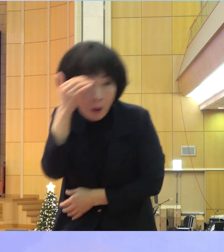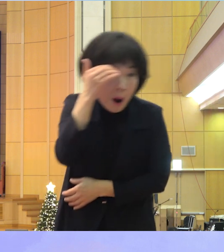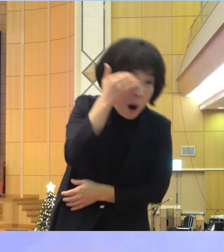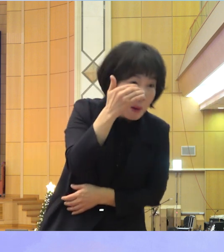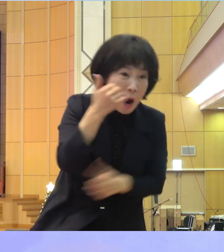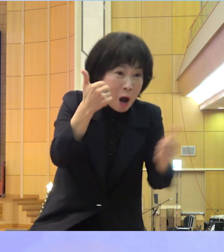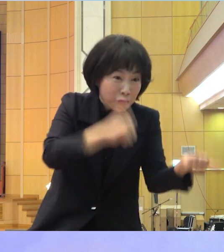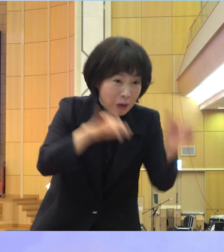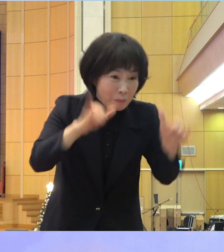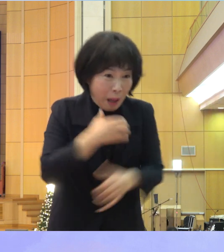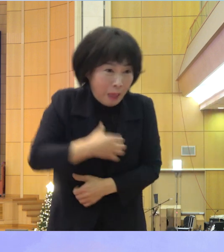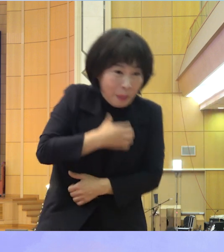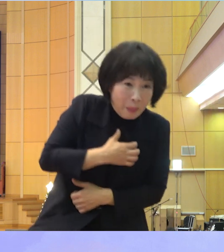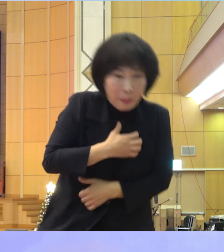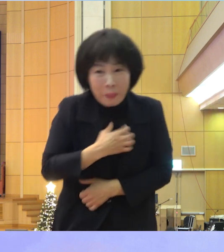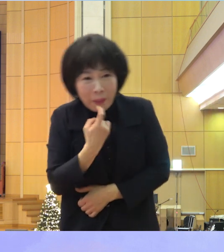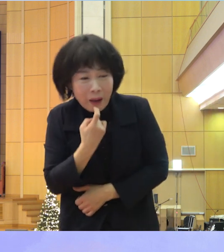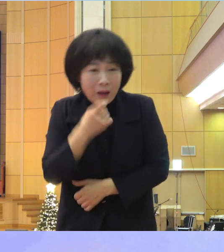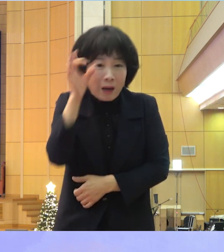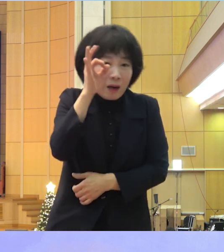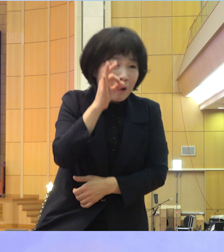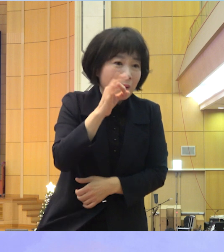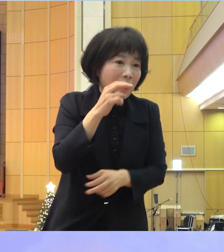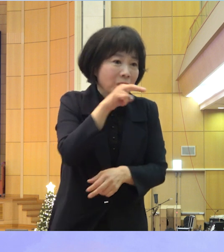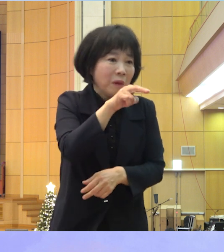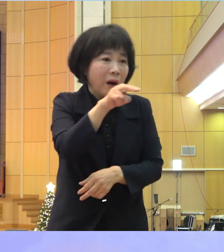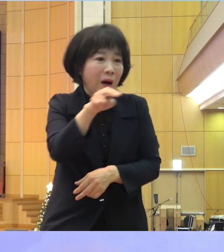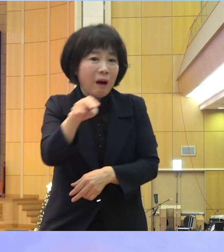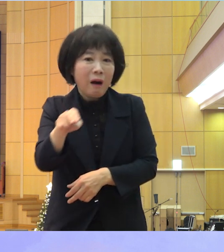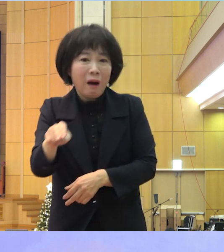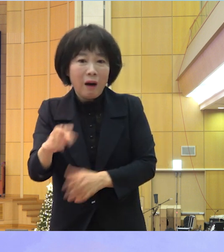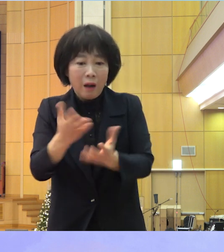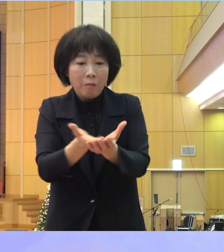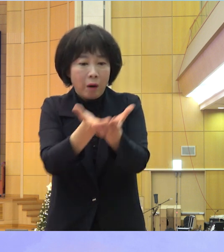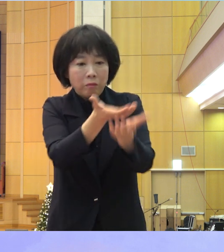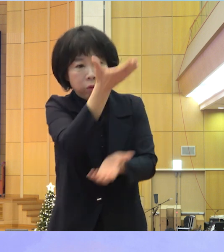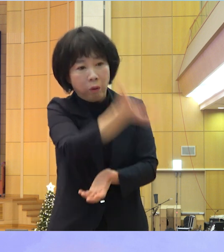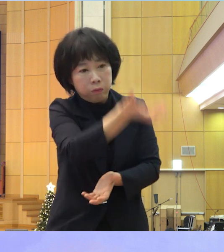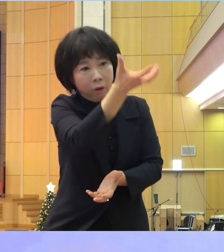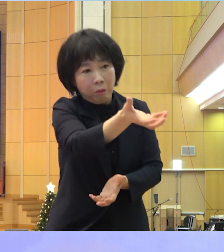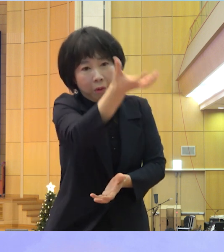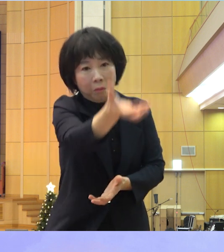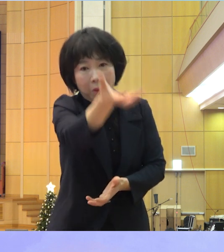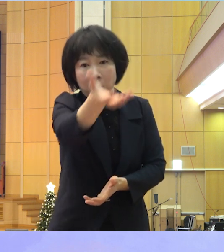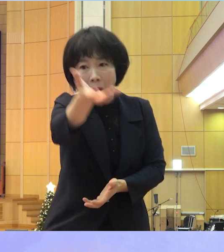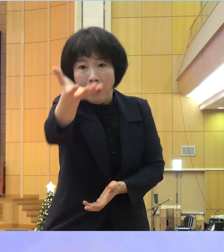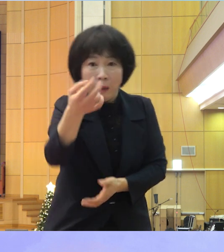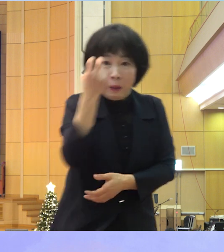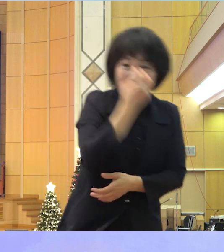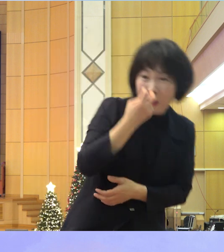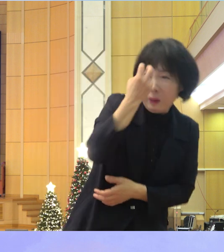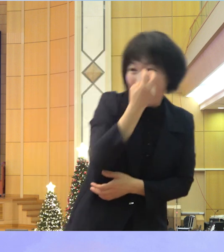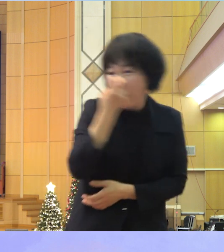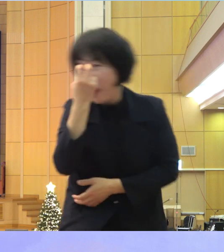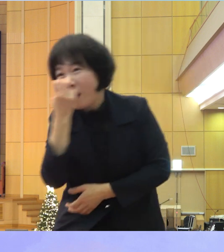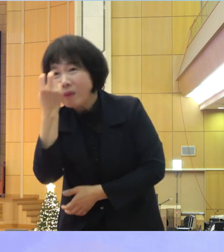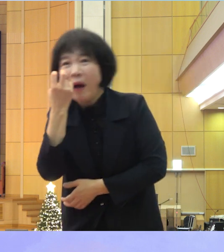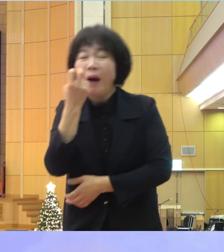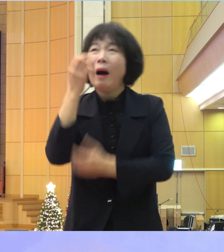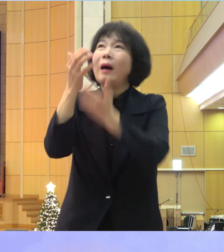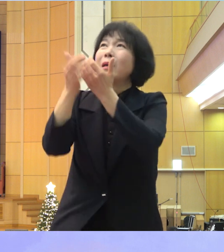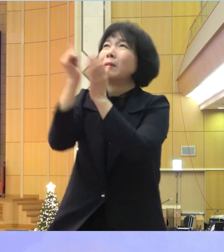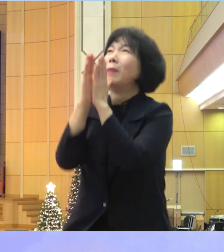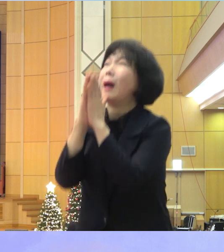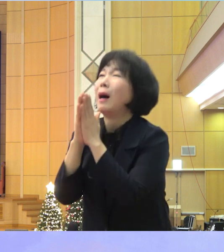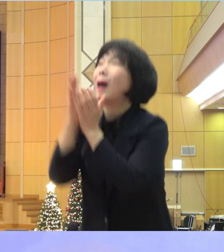물에 빠지면은 그렇게 죽든지 아니면 어떻게 되든지 알 수는 없지만,